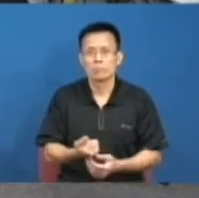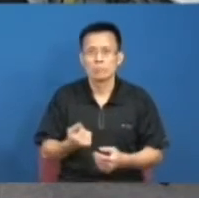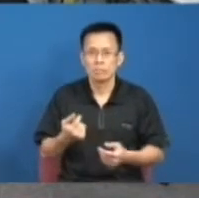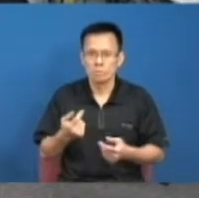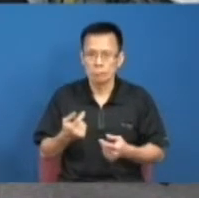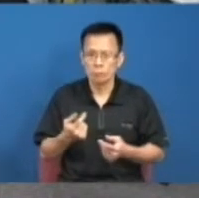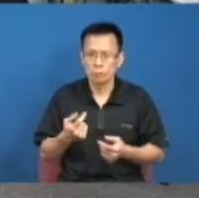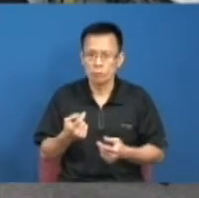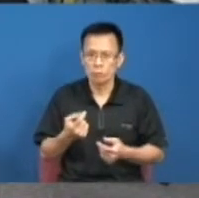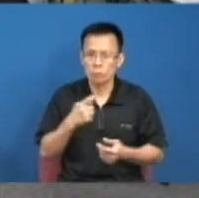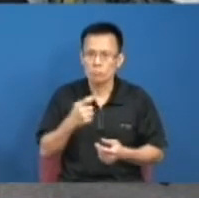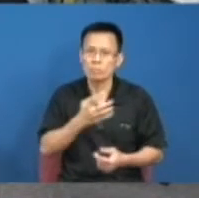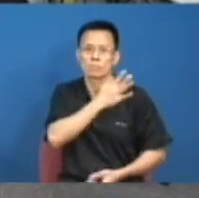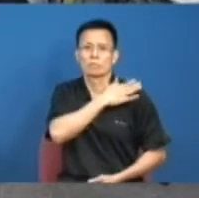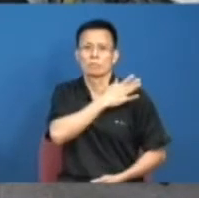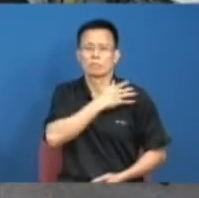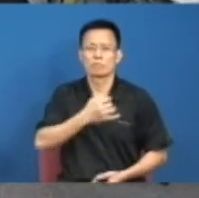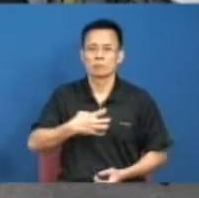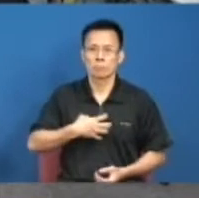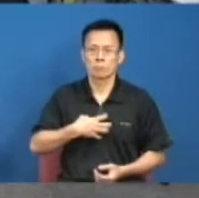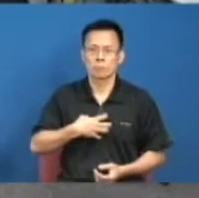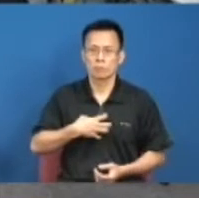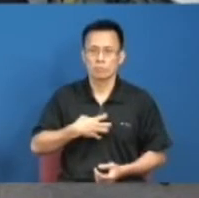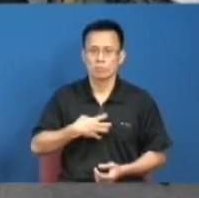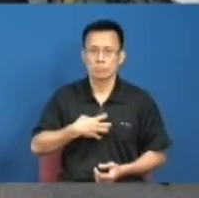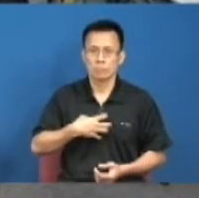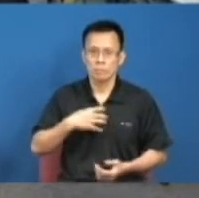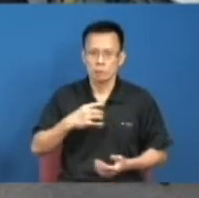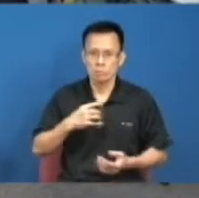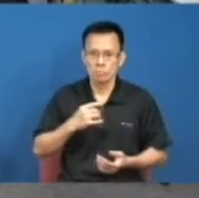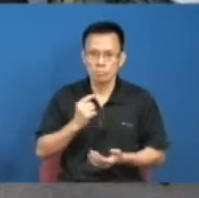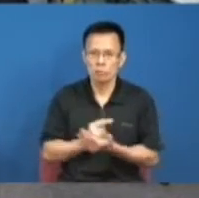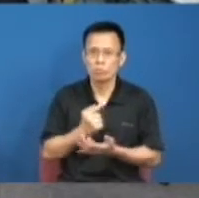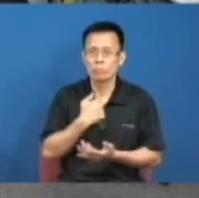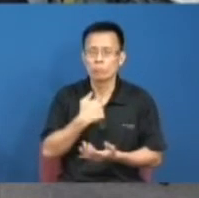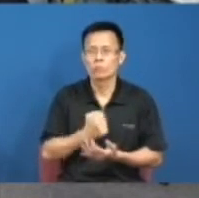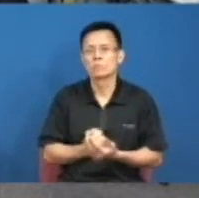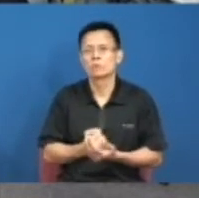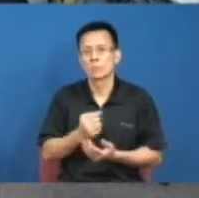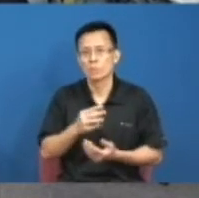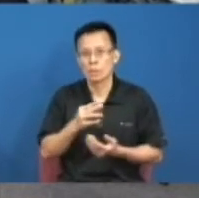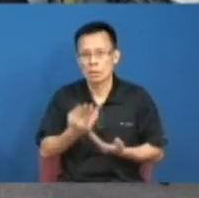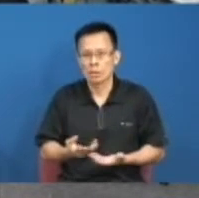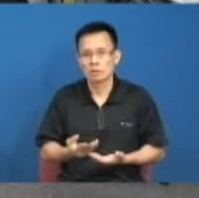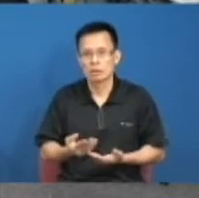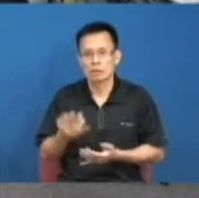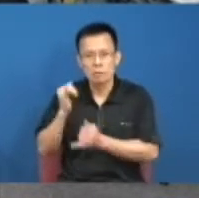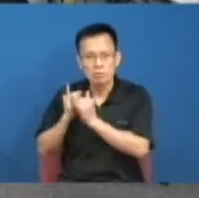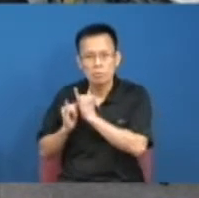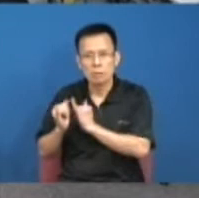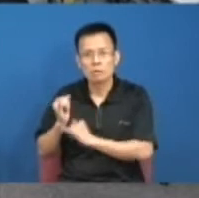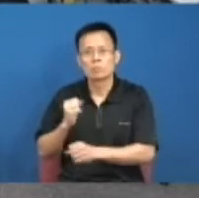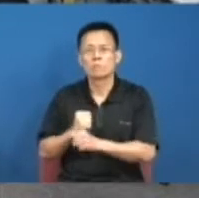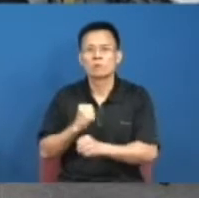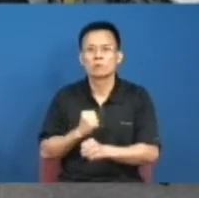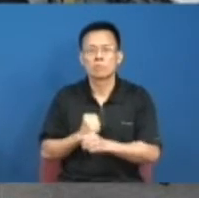嗰、那個責任感嘅問題。係 咯， 呢個係即係嗱，而家呢一代嗰啲稍微做工程咧就